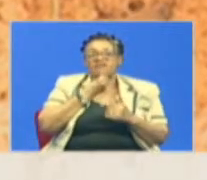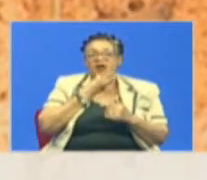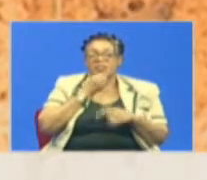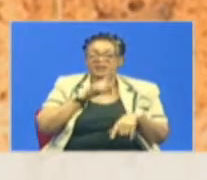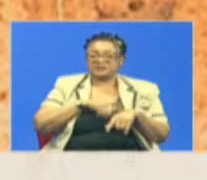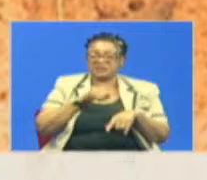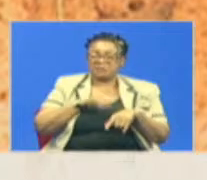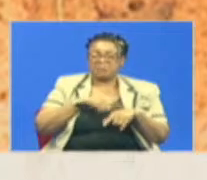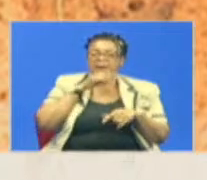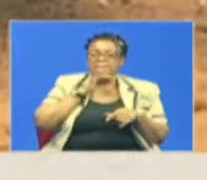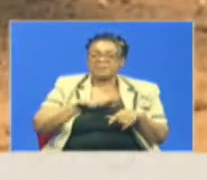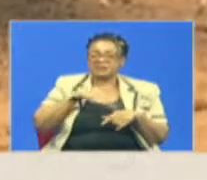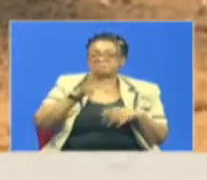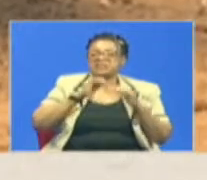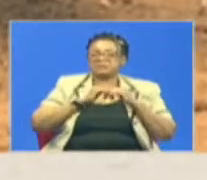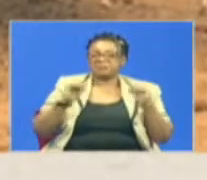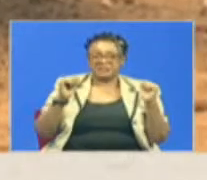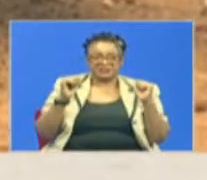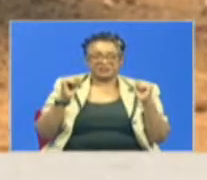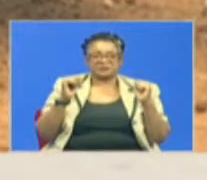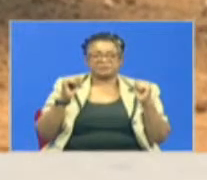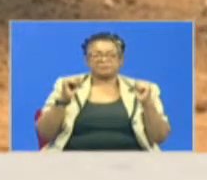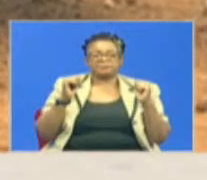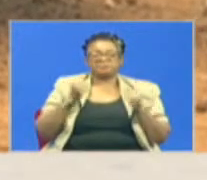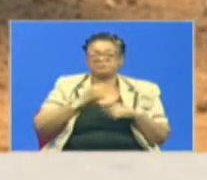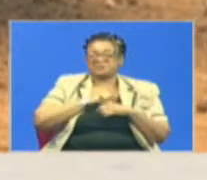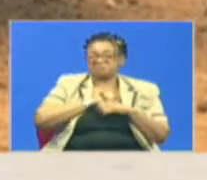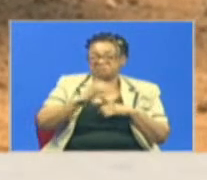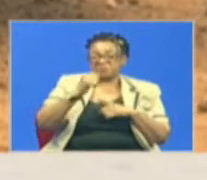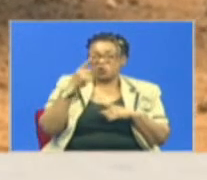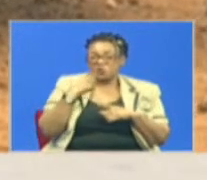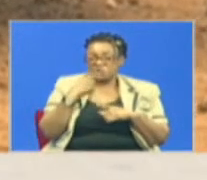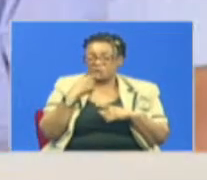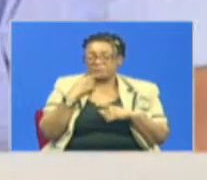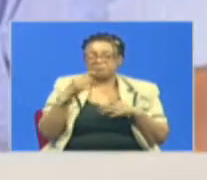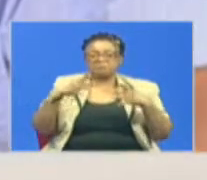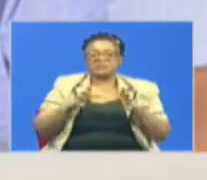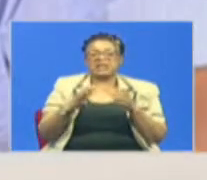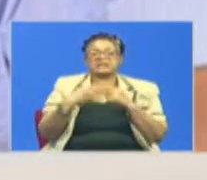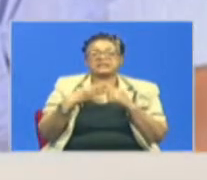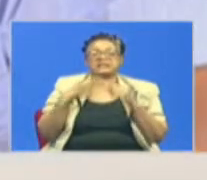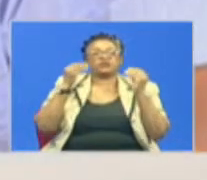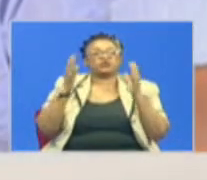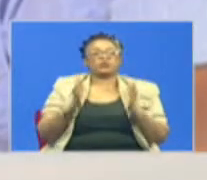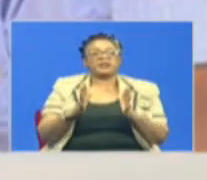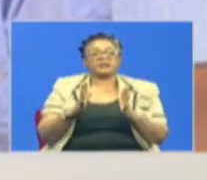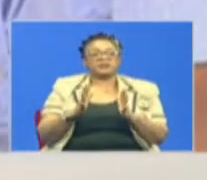kutengana. Anasema aliyempachika mimba ni mwanafunzi wa darasa la 8. Tulikuwa